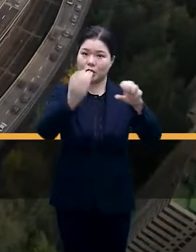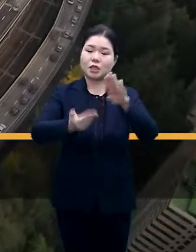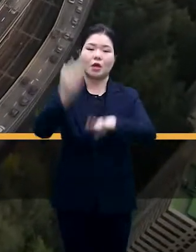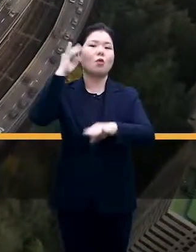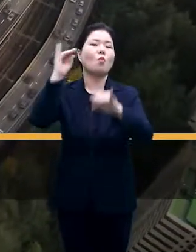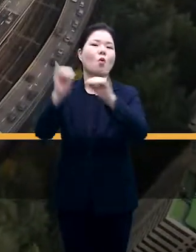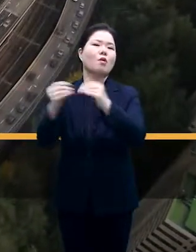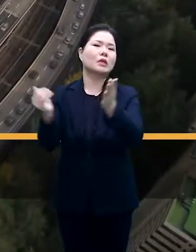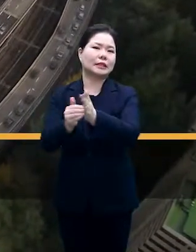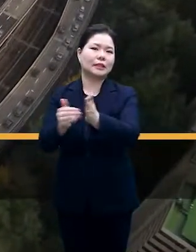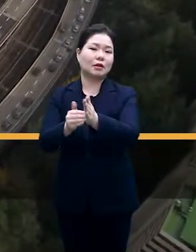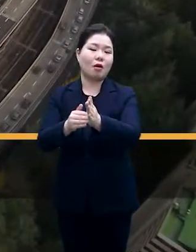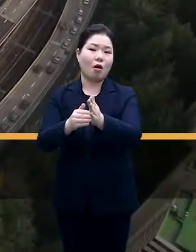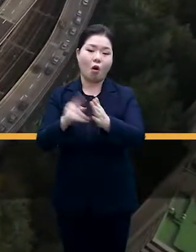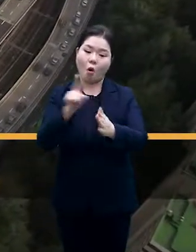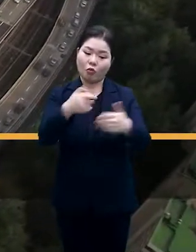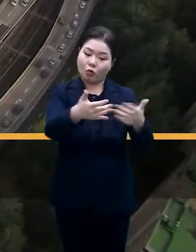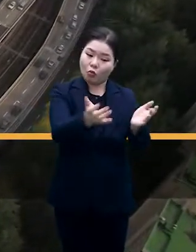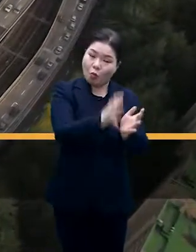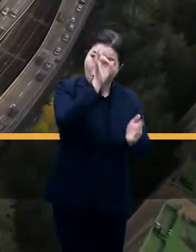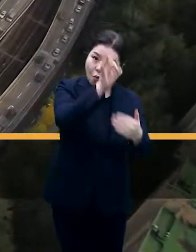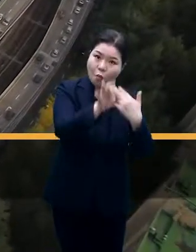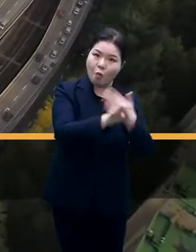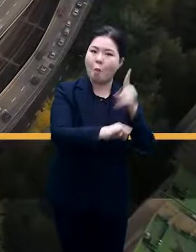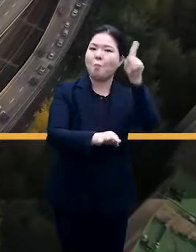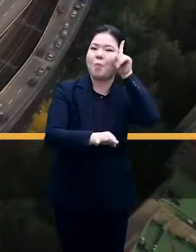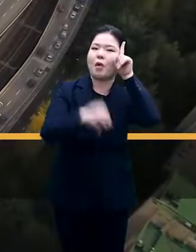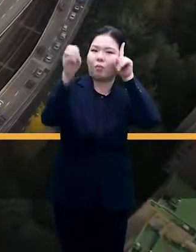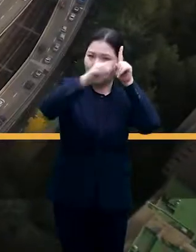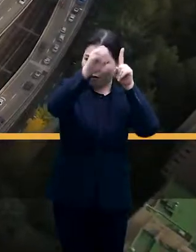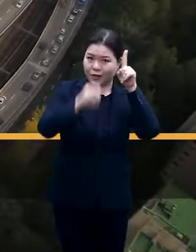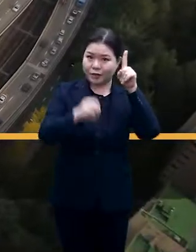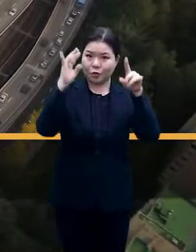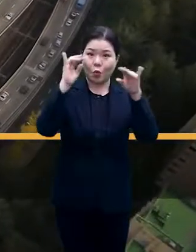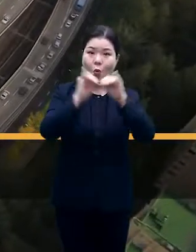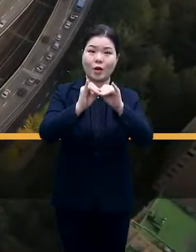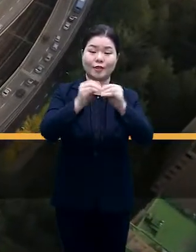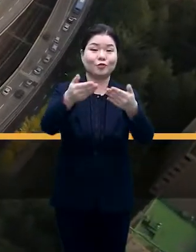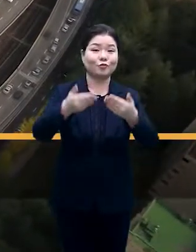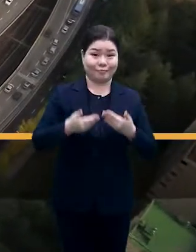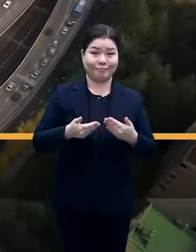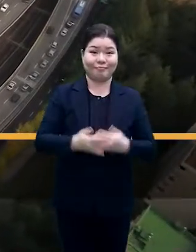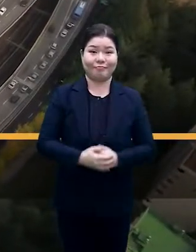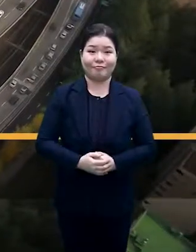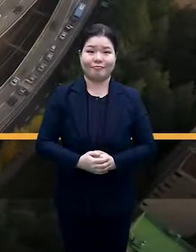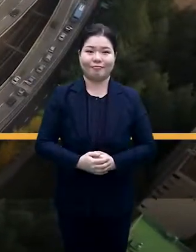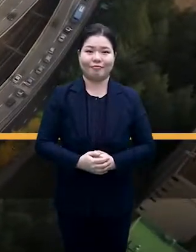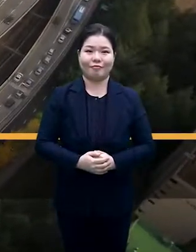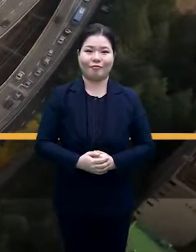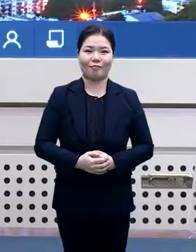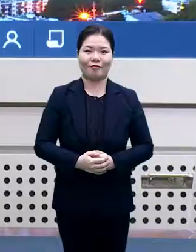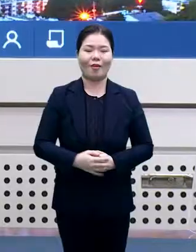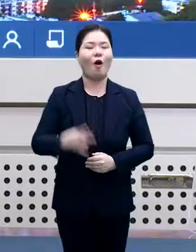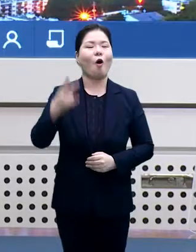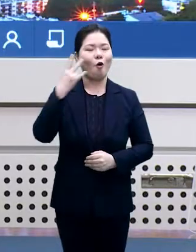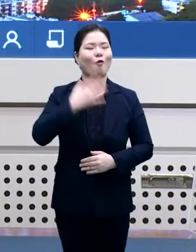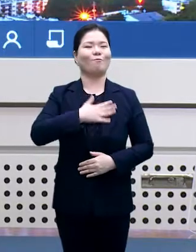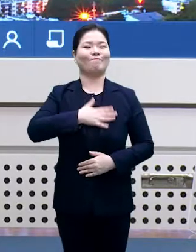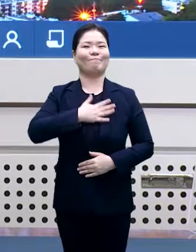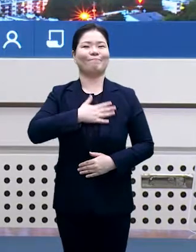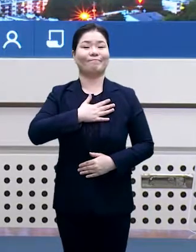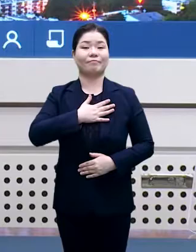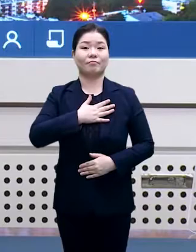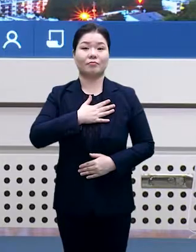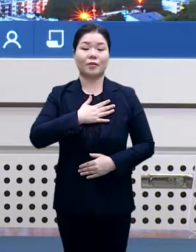이상이 동의했고 어떤 동의의 경우에는 100% 동의율을 보이기도 했습니다. 네,